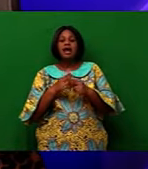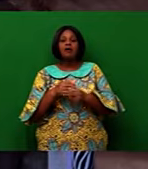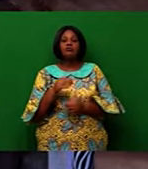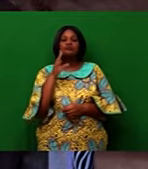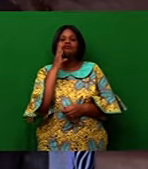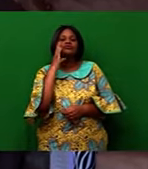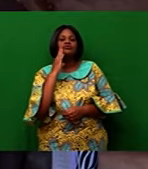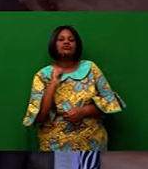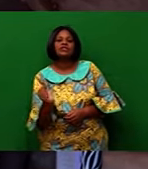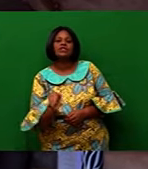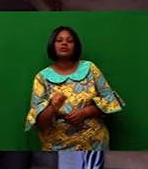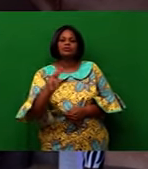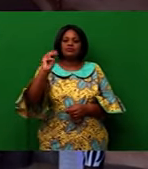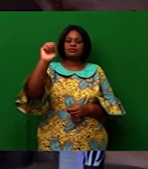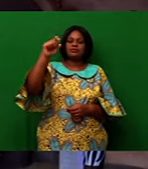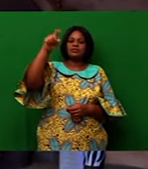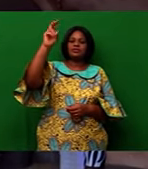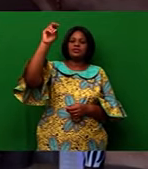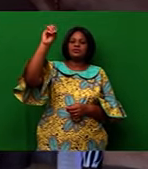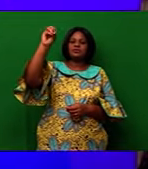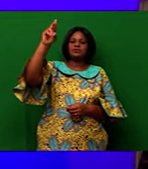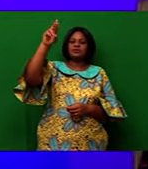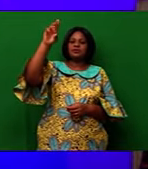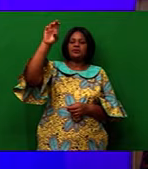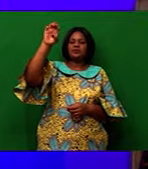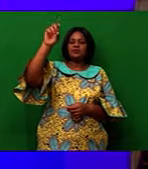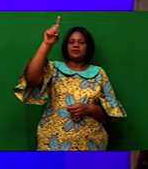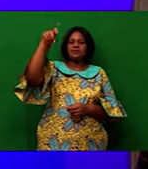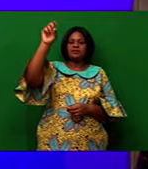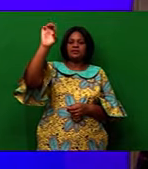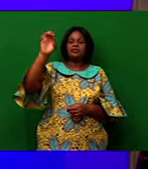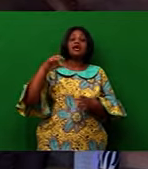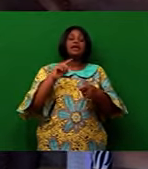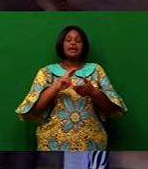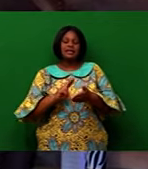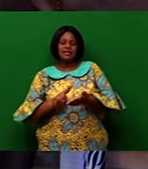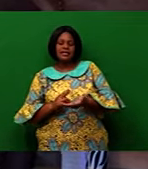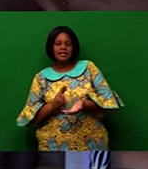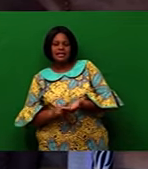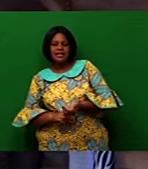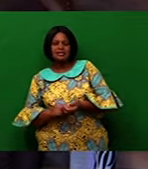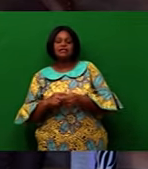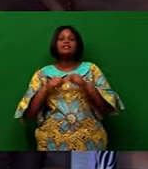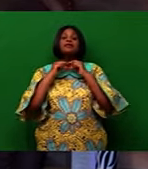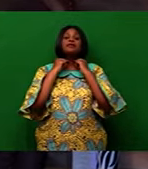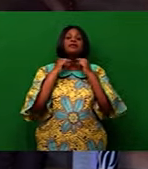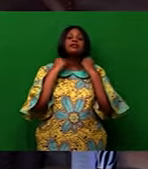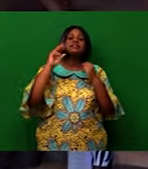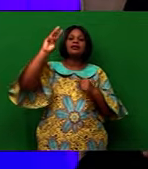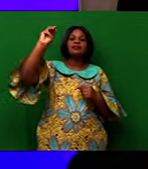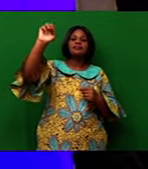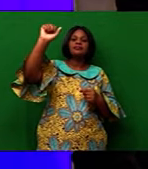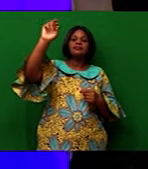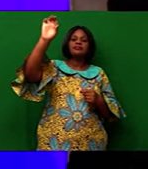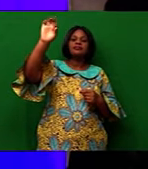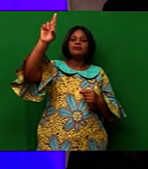nemagariro tinokutendai ini ndinonzi pasa Magri Chabuka tinokutendai nokunge muri pano